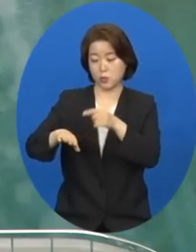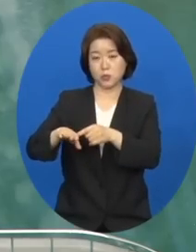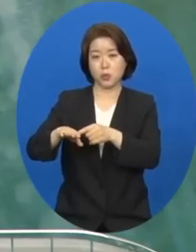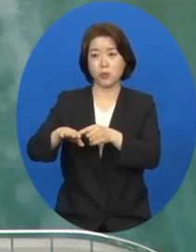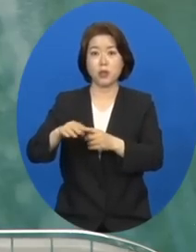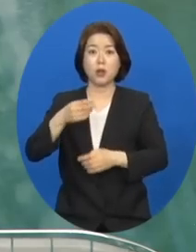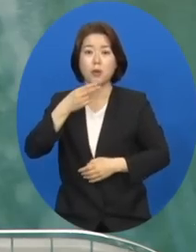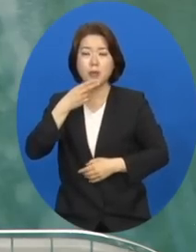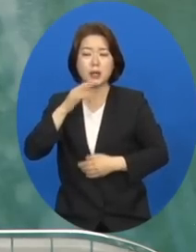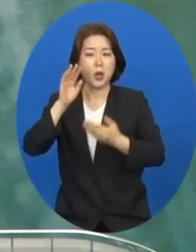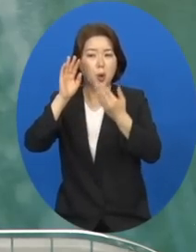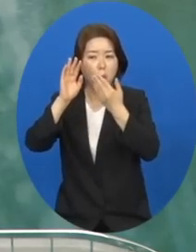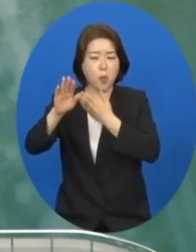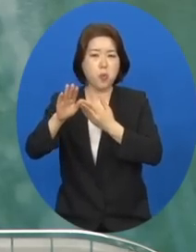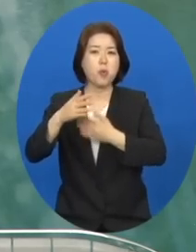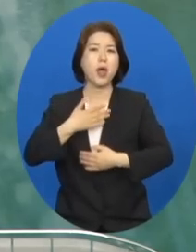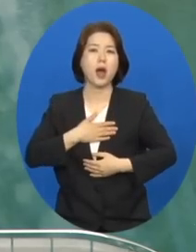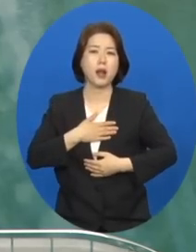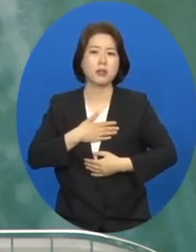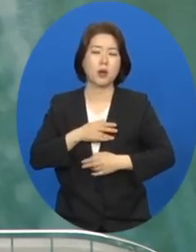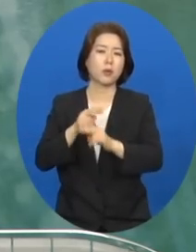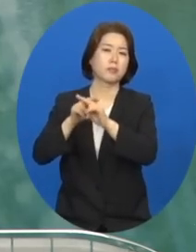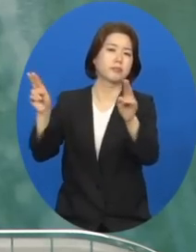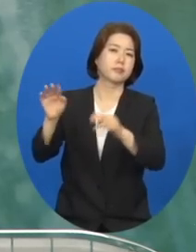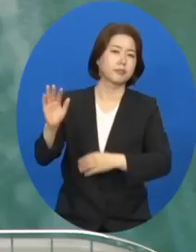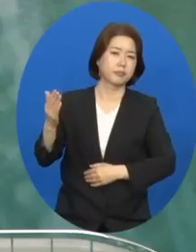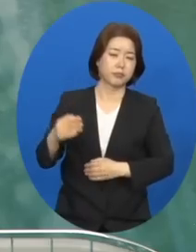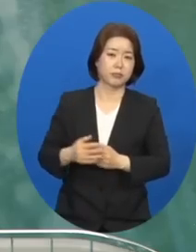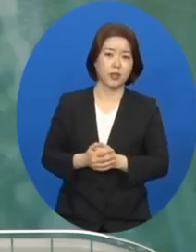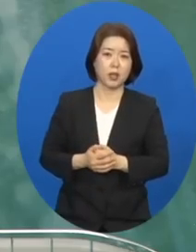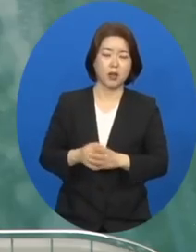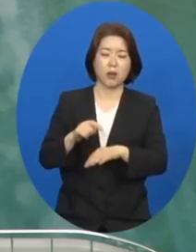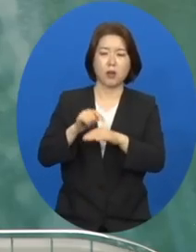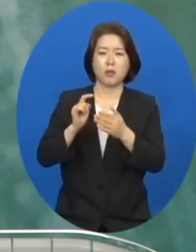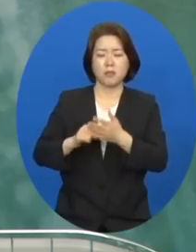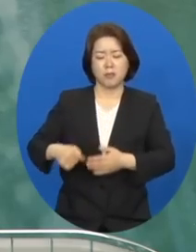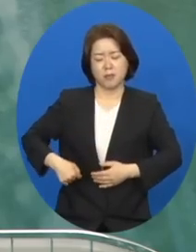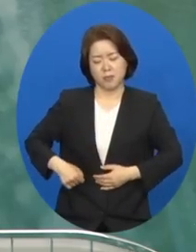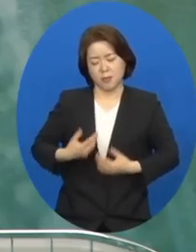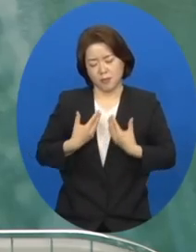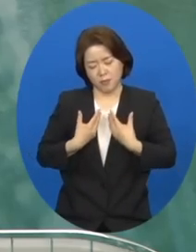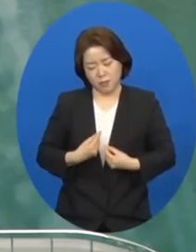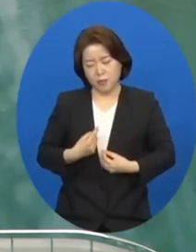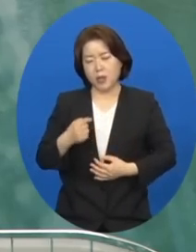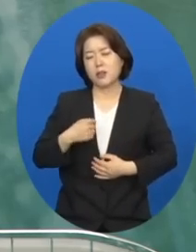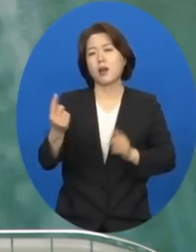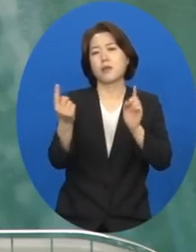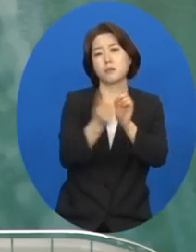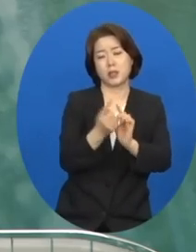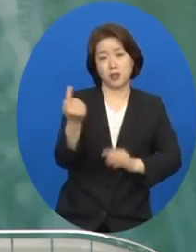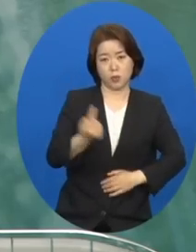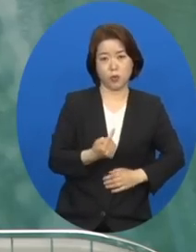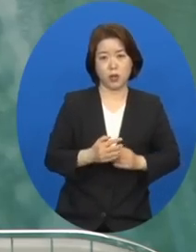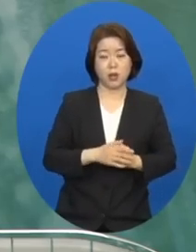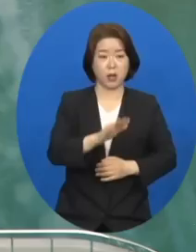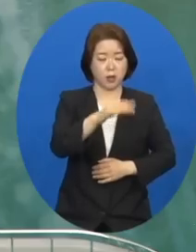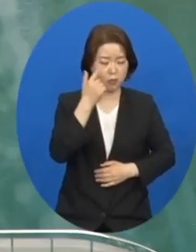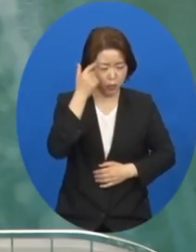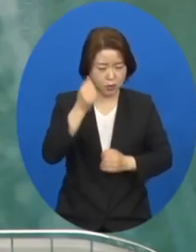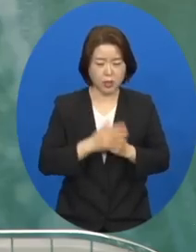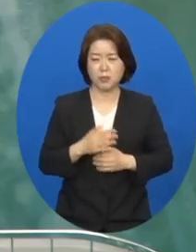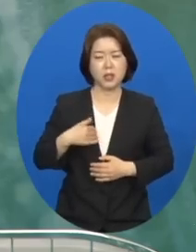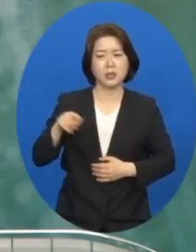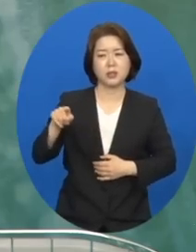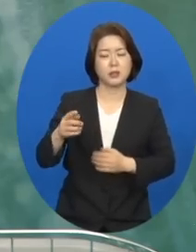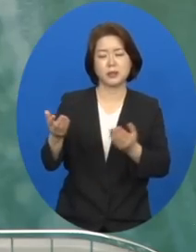거예요 그래서 채소를 한 겁니다 너무 낙심이 돼서 절 찾아봤어요 목사님 저는 아 여기서 1